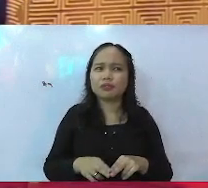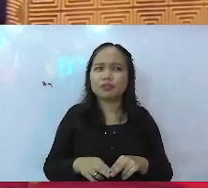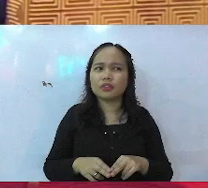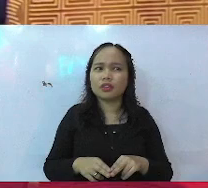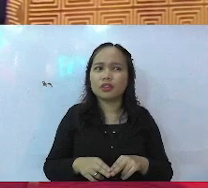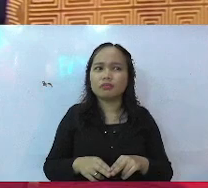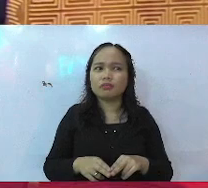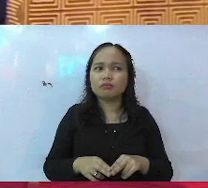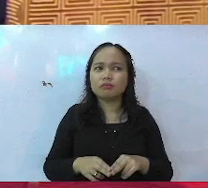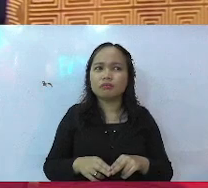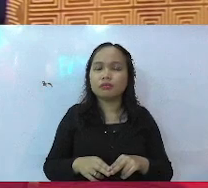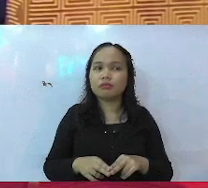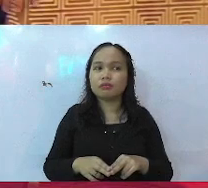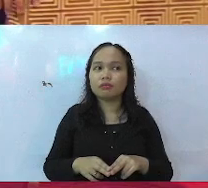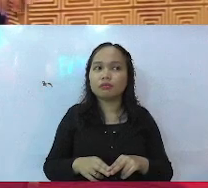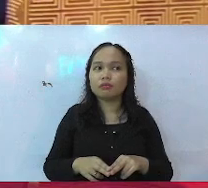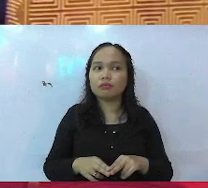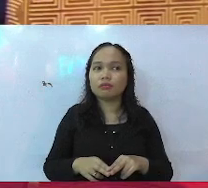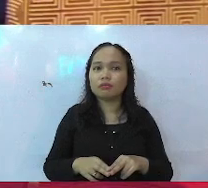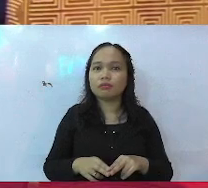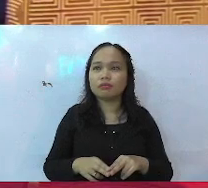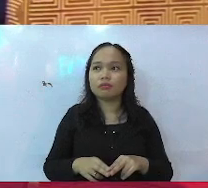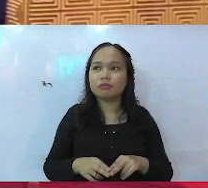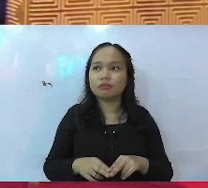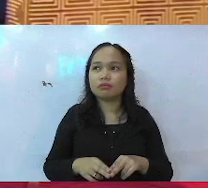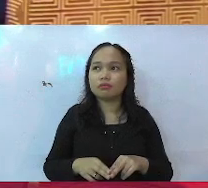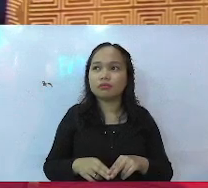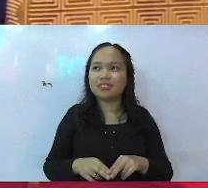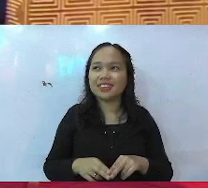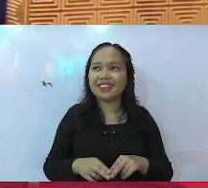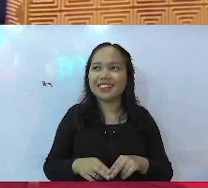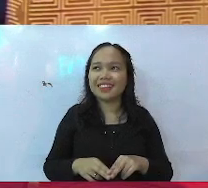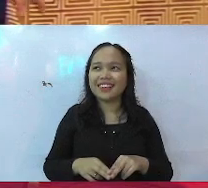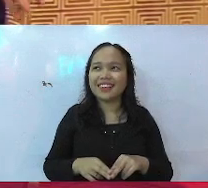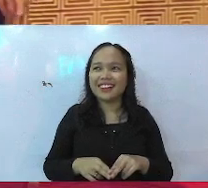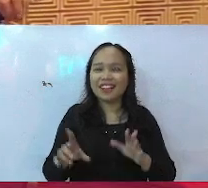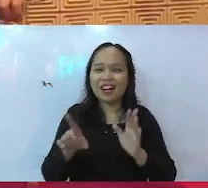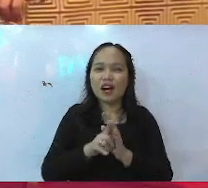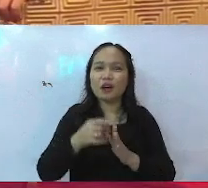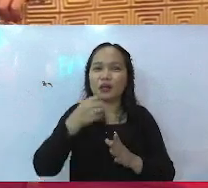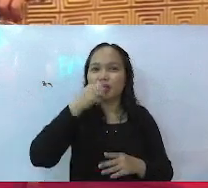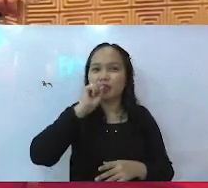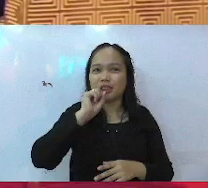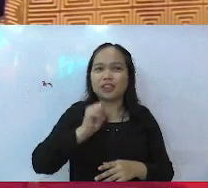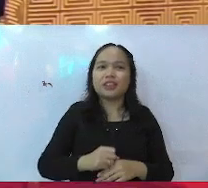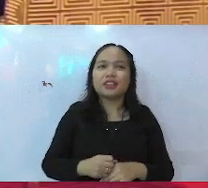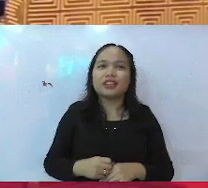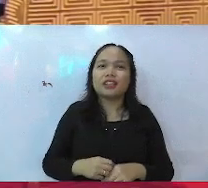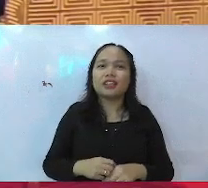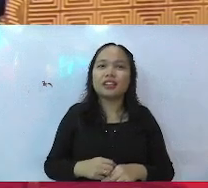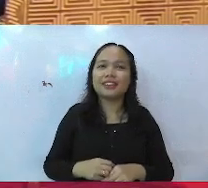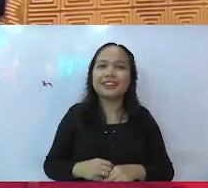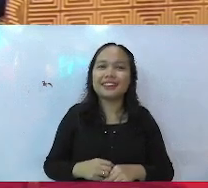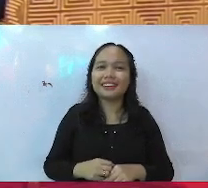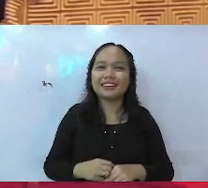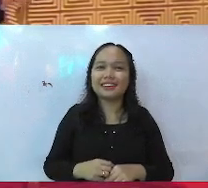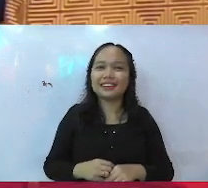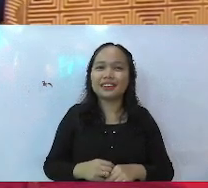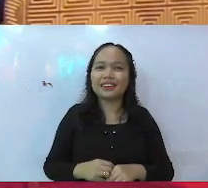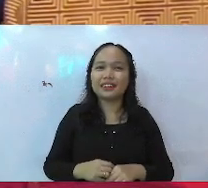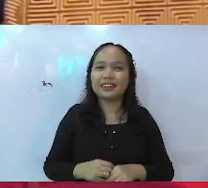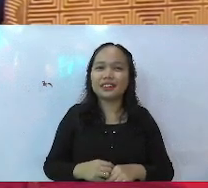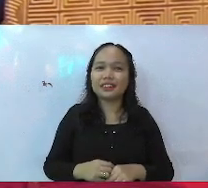Alam mo kung ano yun Bawal na kasi Energy Drink eh kaya medyo an sabi in matagal matagal